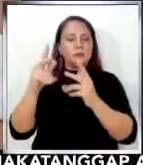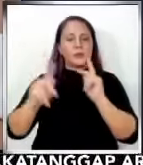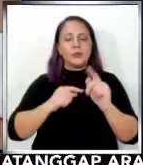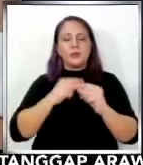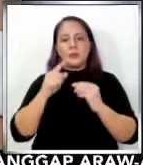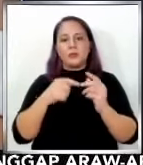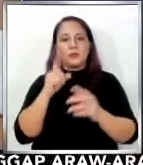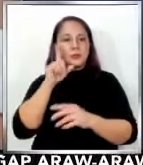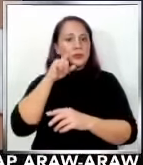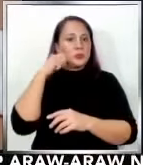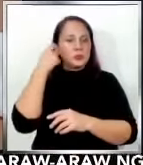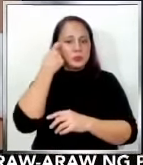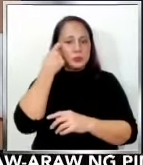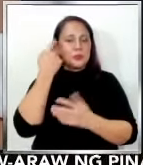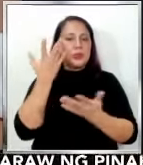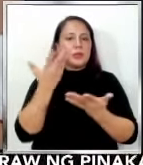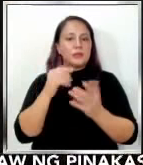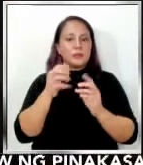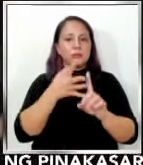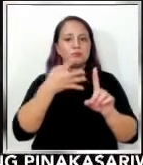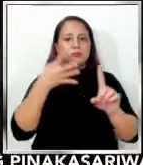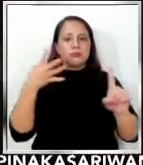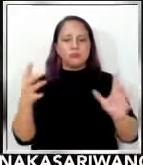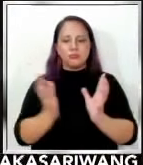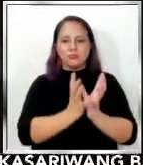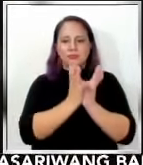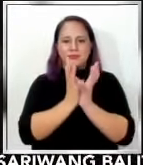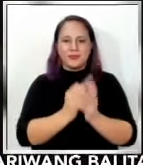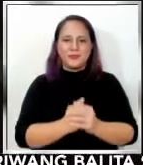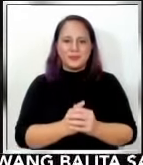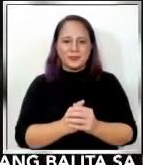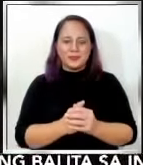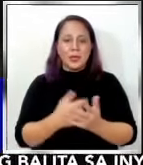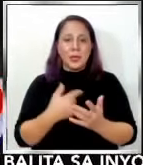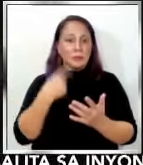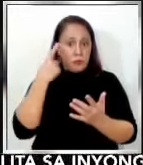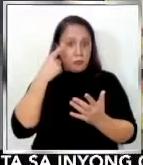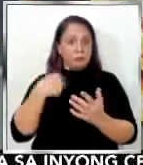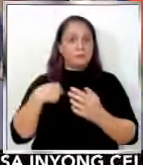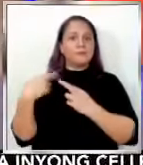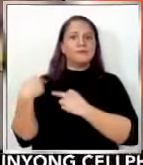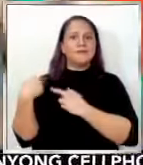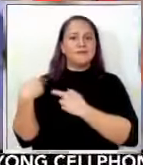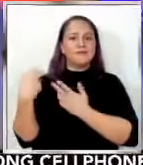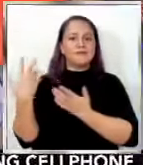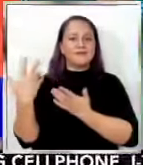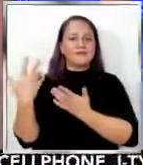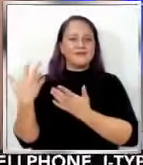people and the LGBT community as well. I take it as a responsibility more than a dream.